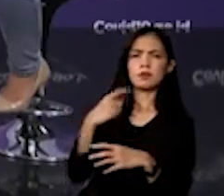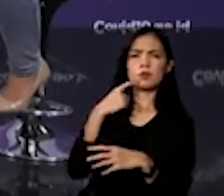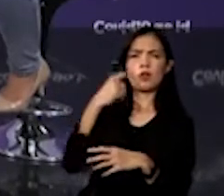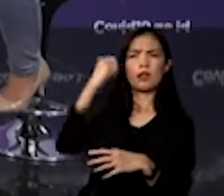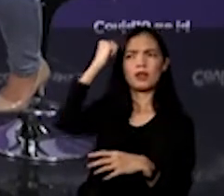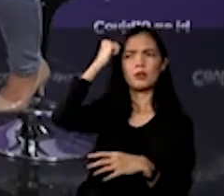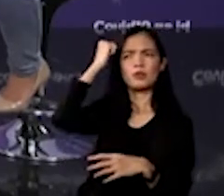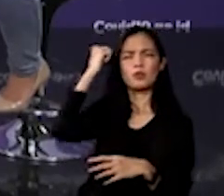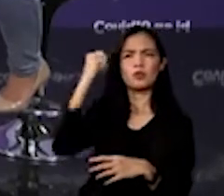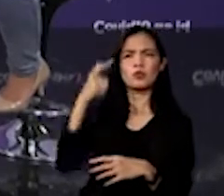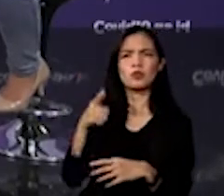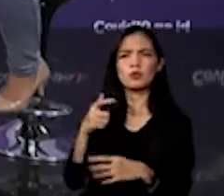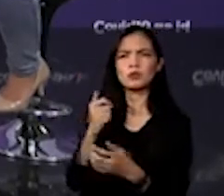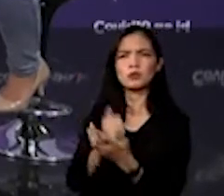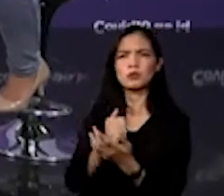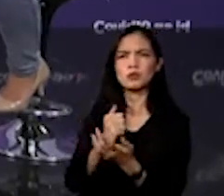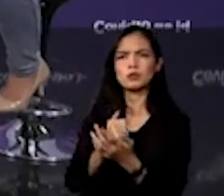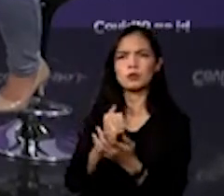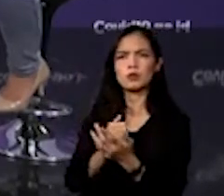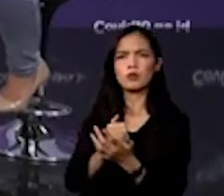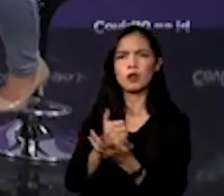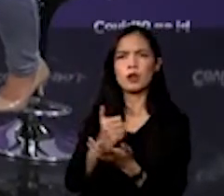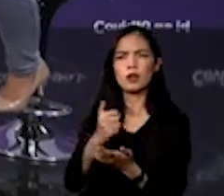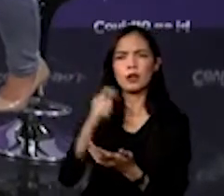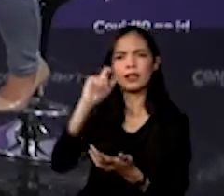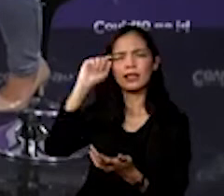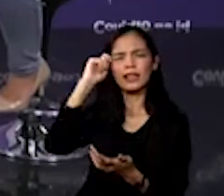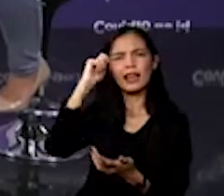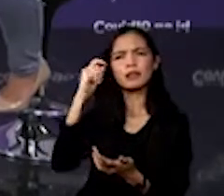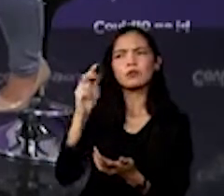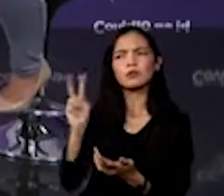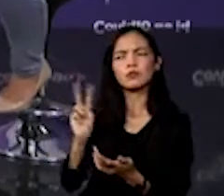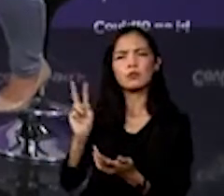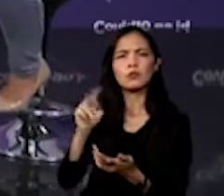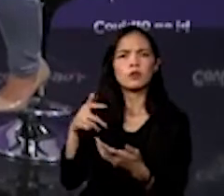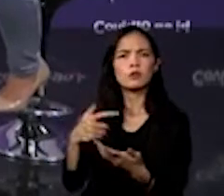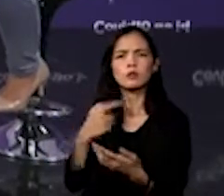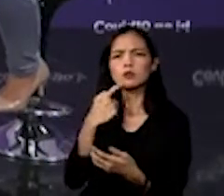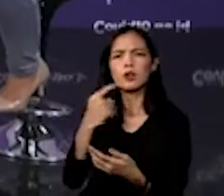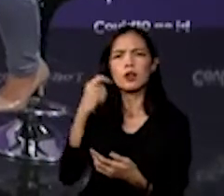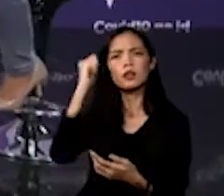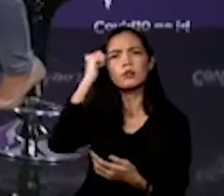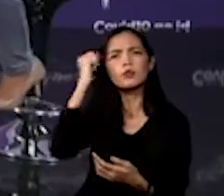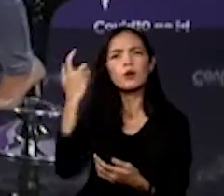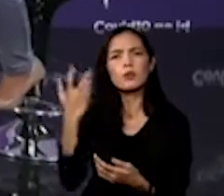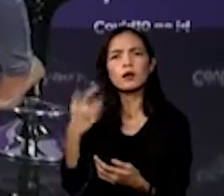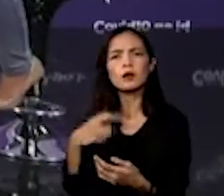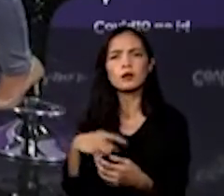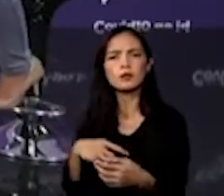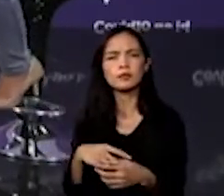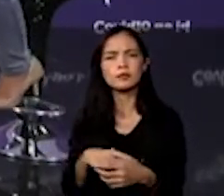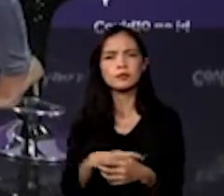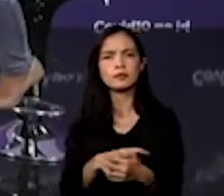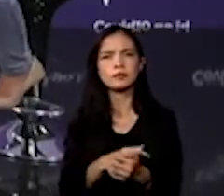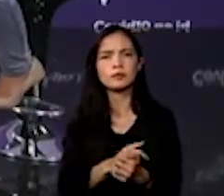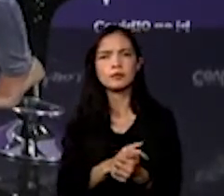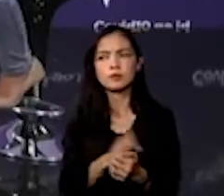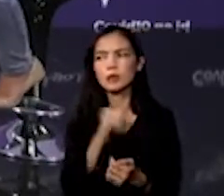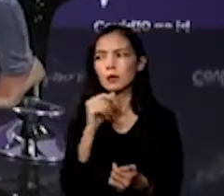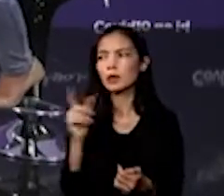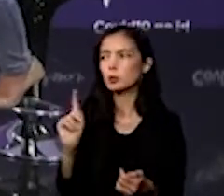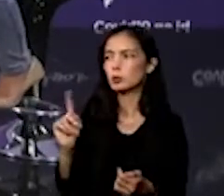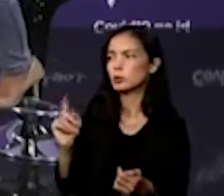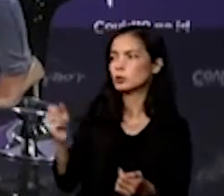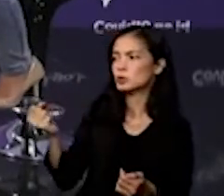sih hal yang paling teringat di benak kalian itu soal ibu coba Maulana atau Idris dulu nih yang mau jawab tentang